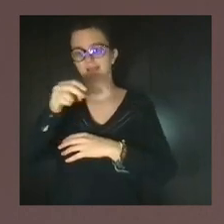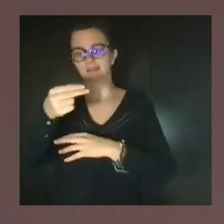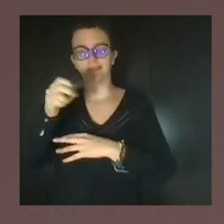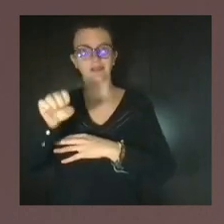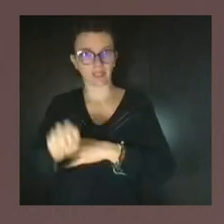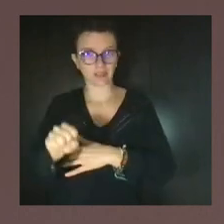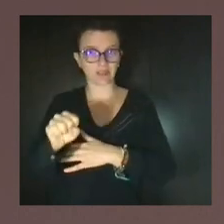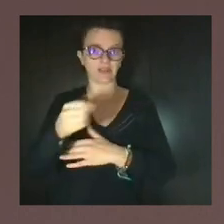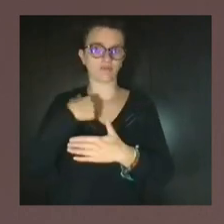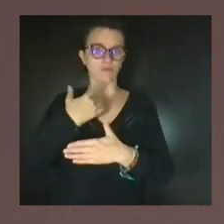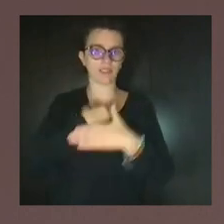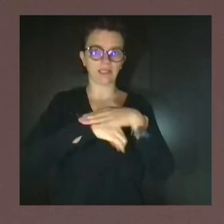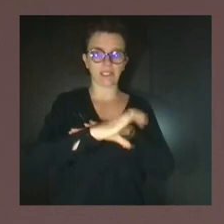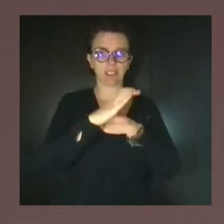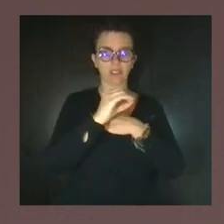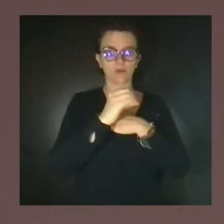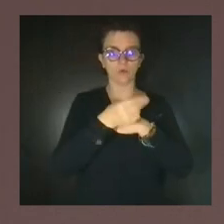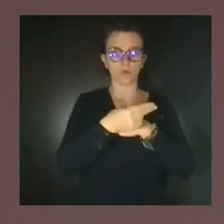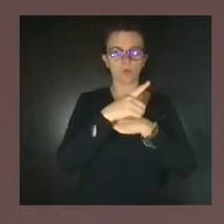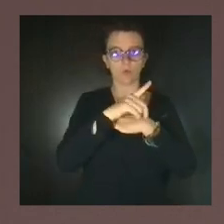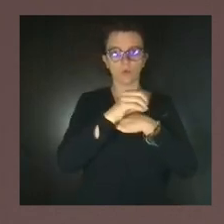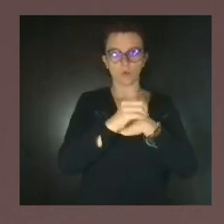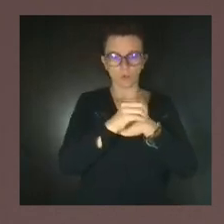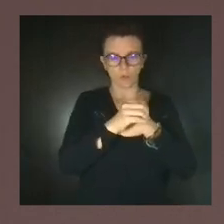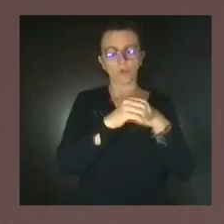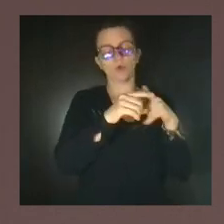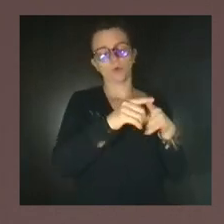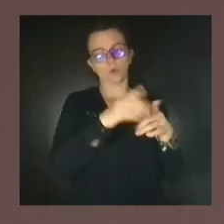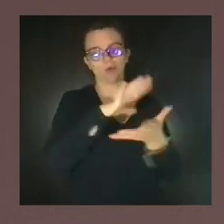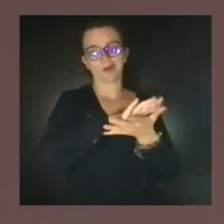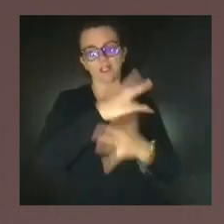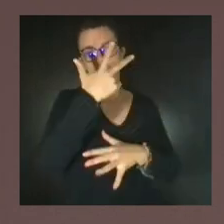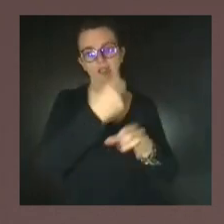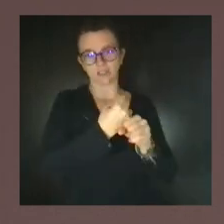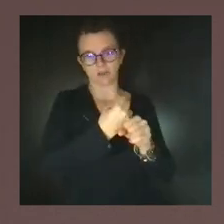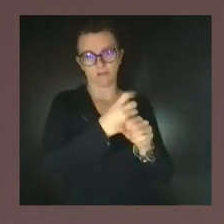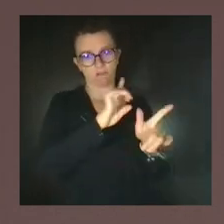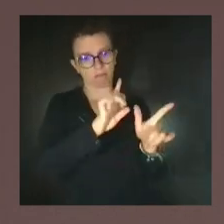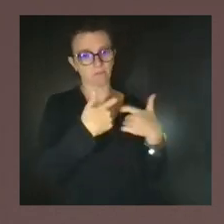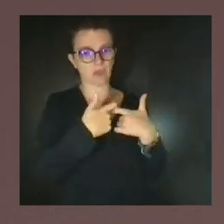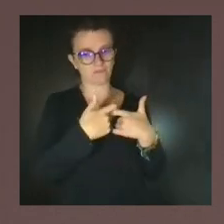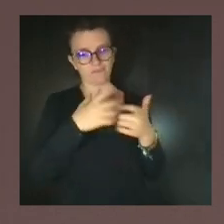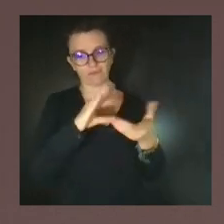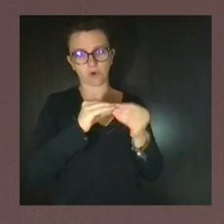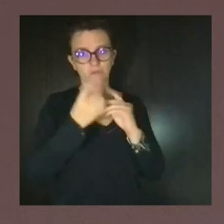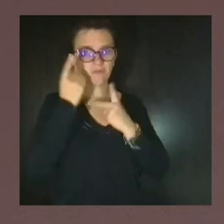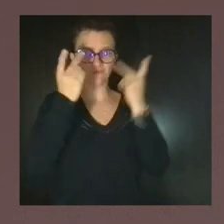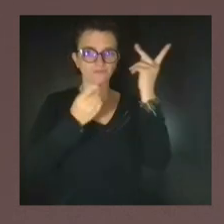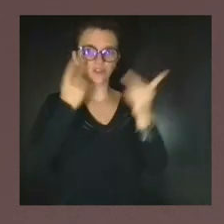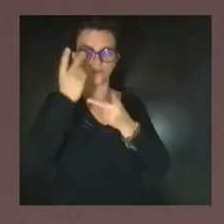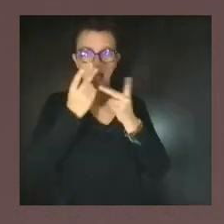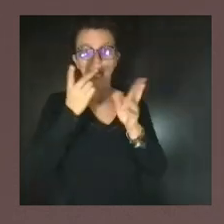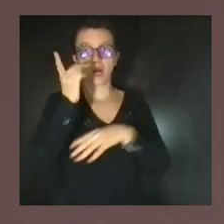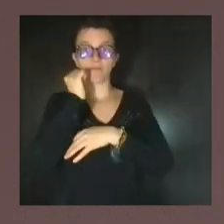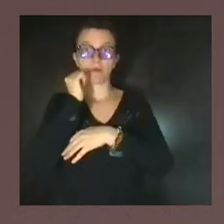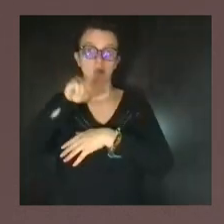né au Congo, donc au Congo-Kinshasa. À l'âge de 3 ans, on découvre que j'ai des problèmes de vue. Et mon père, qui était